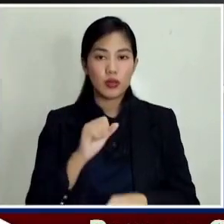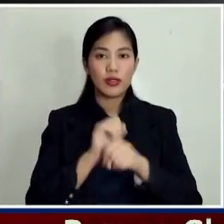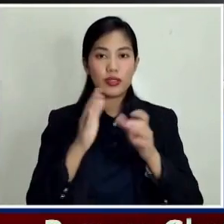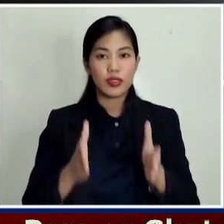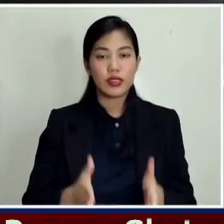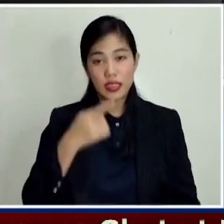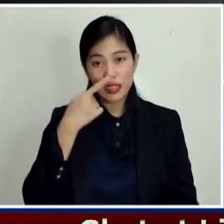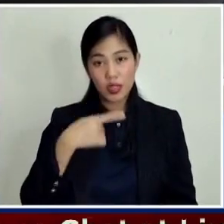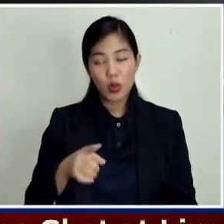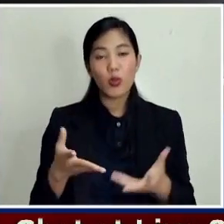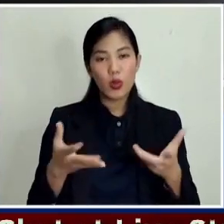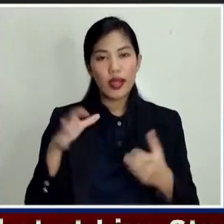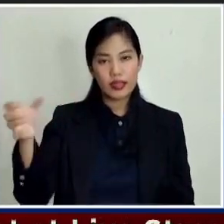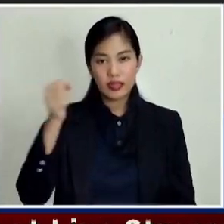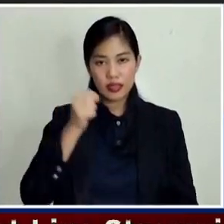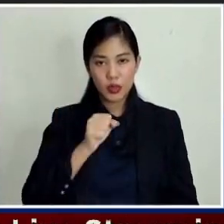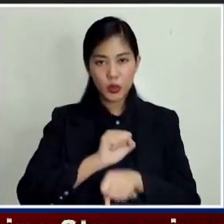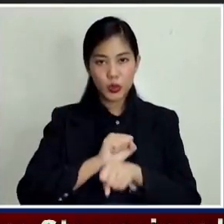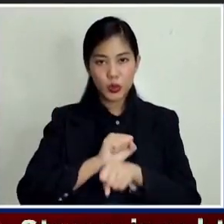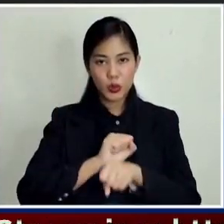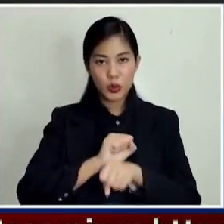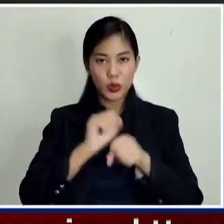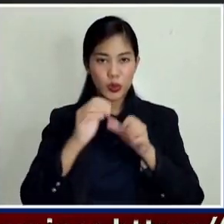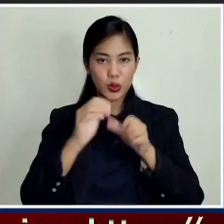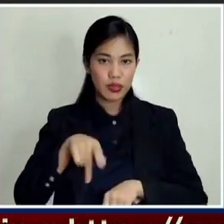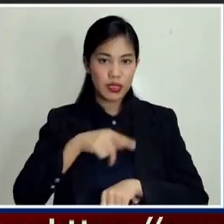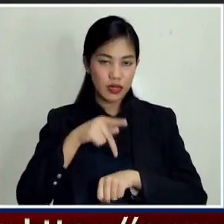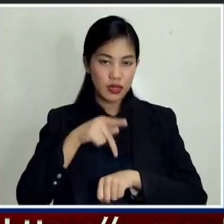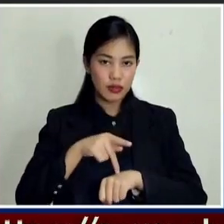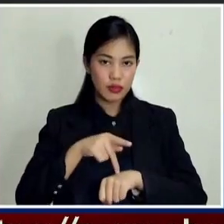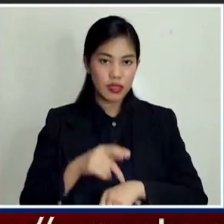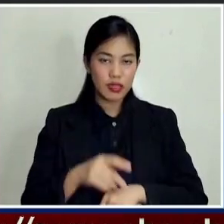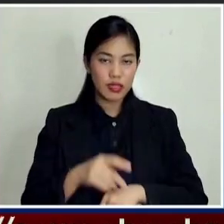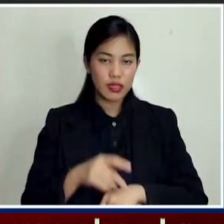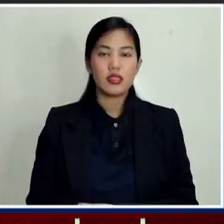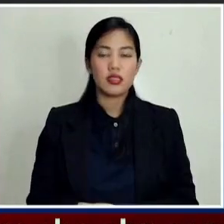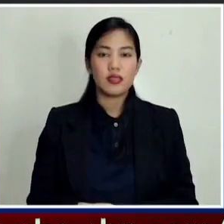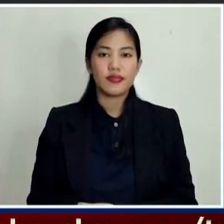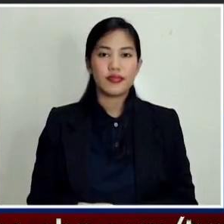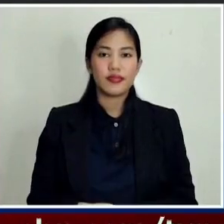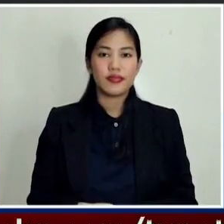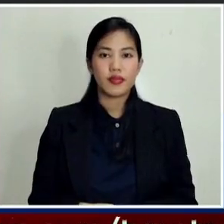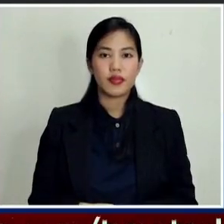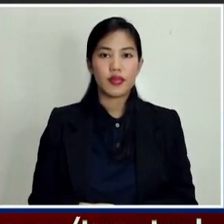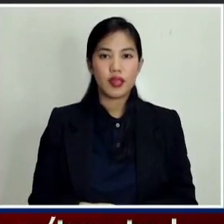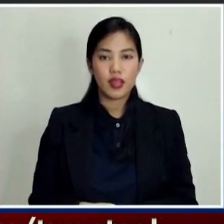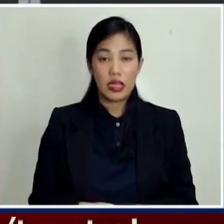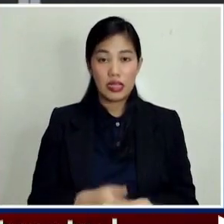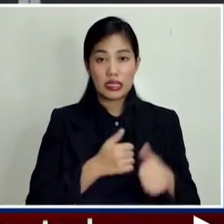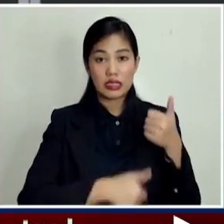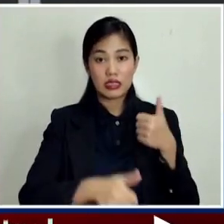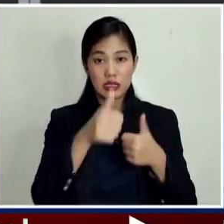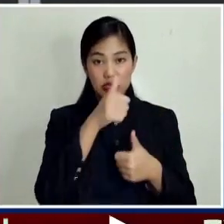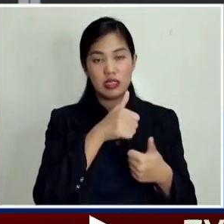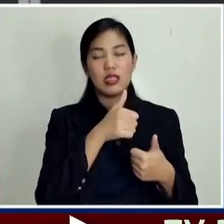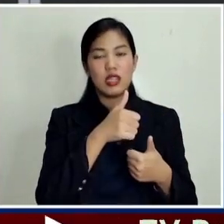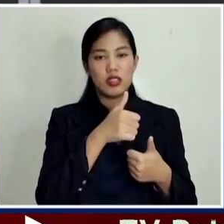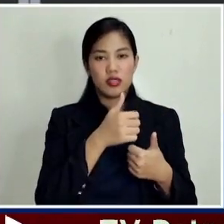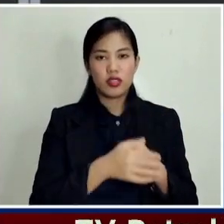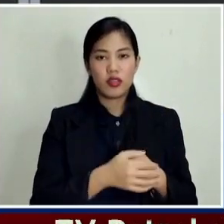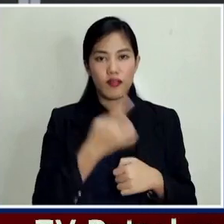Nanunumbalik na ang turismo sa maraming bansa, pero maraming nakararanas ng kakulangan sa manggagawa. Ang Thailand,